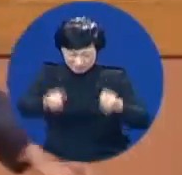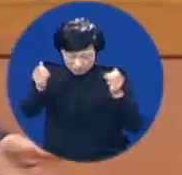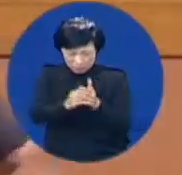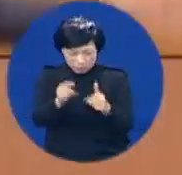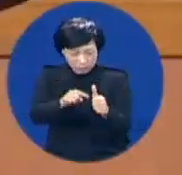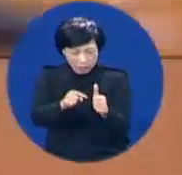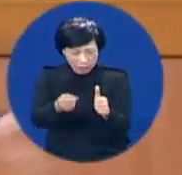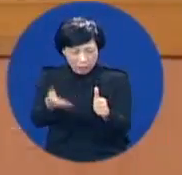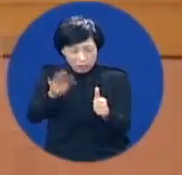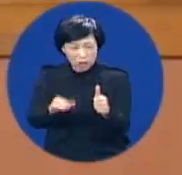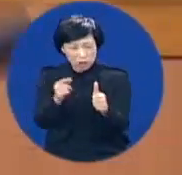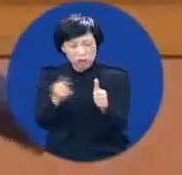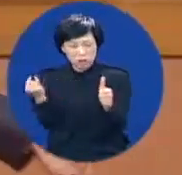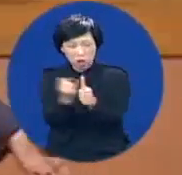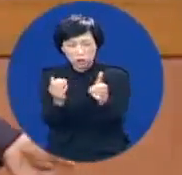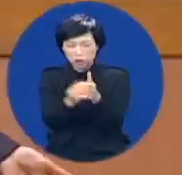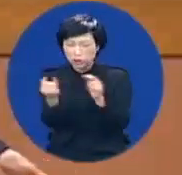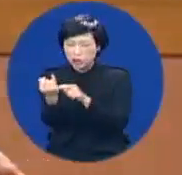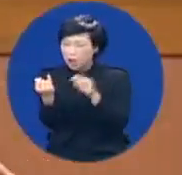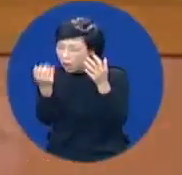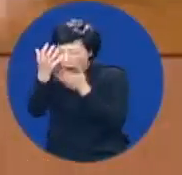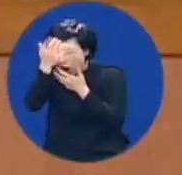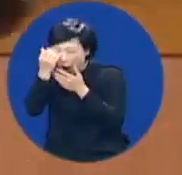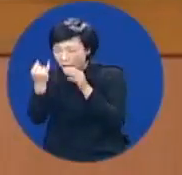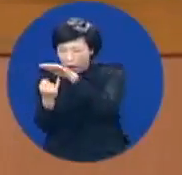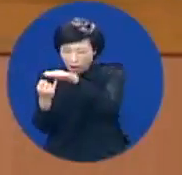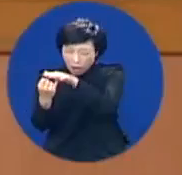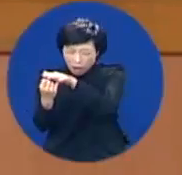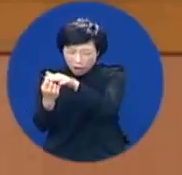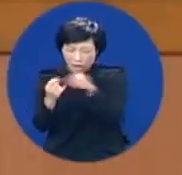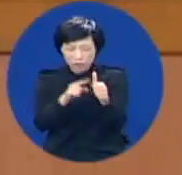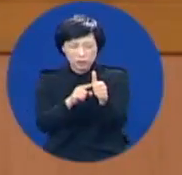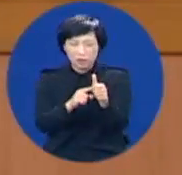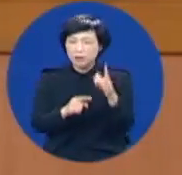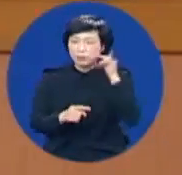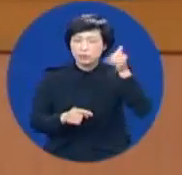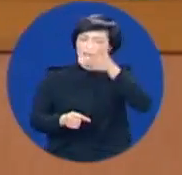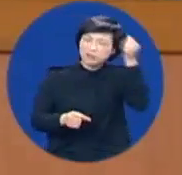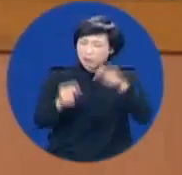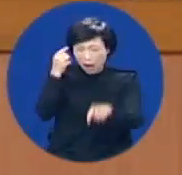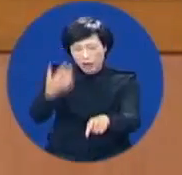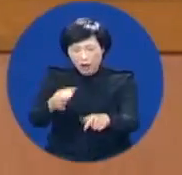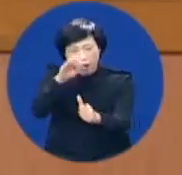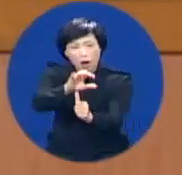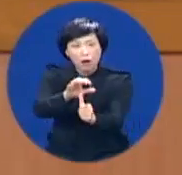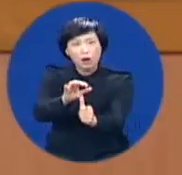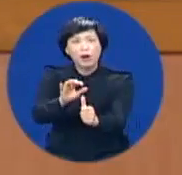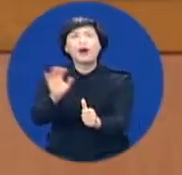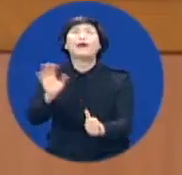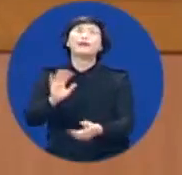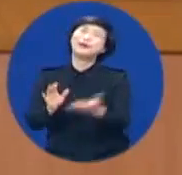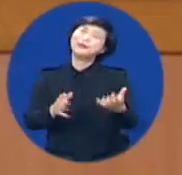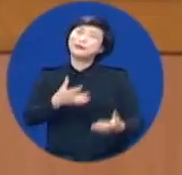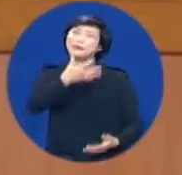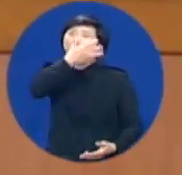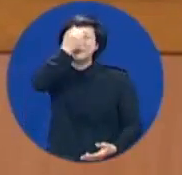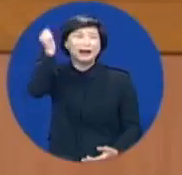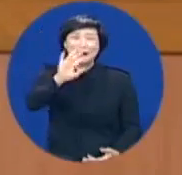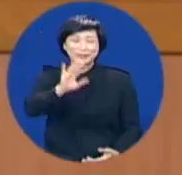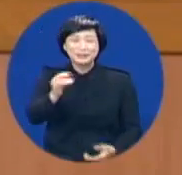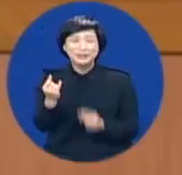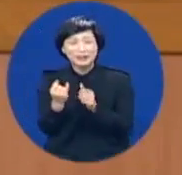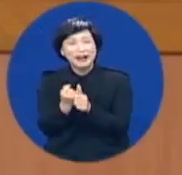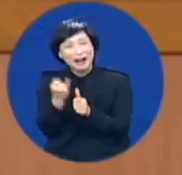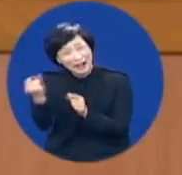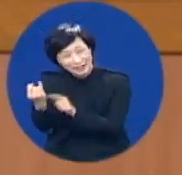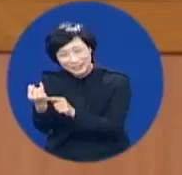순간에 질색차대 쏙 빠져가지고 이렇게 부모를 몰라보냐. 몰라보는 게 아니라 색시를 알아보는 거예요